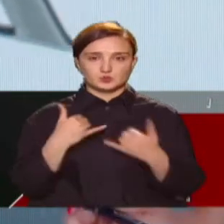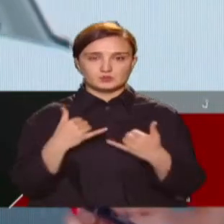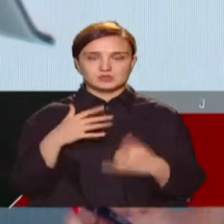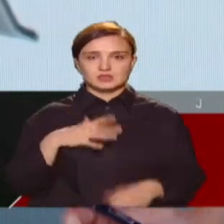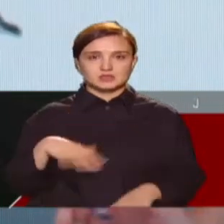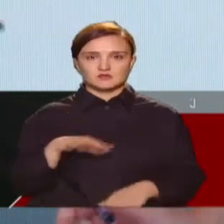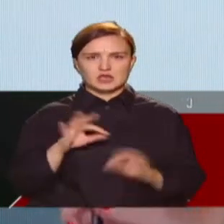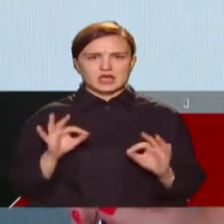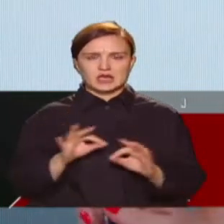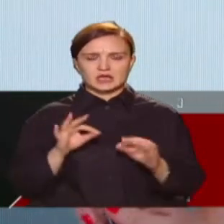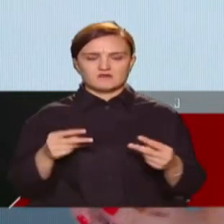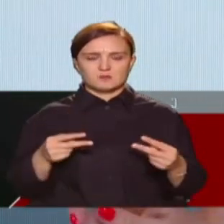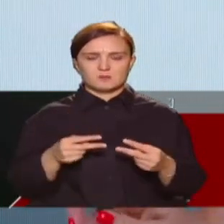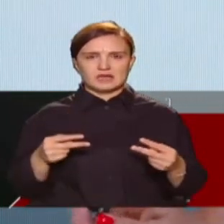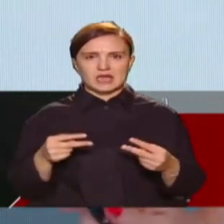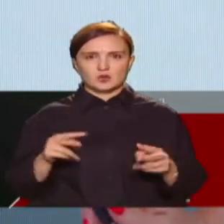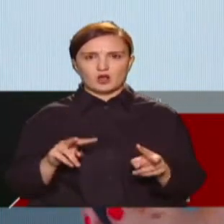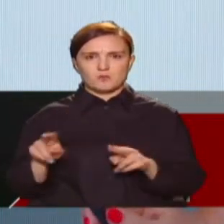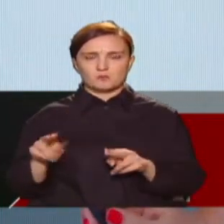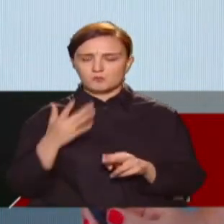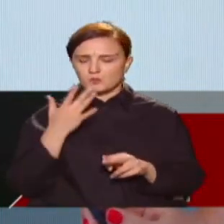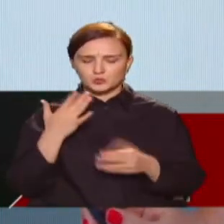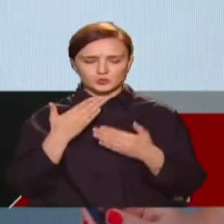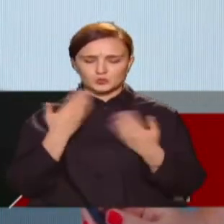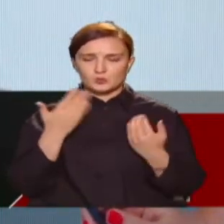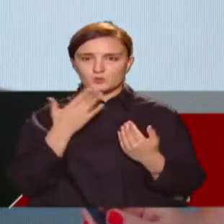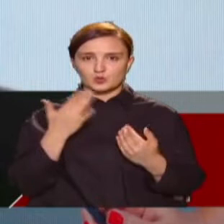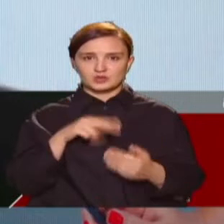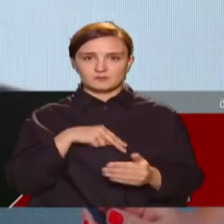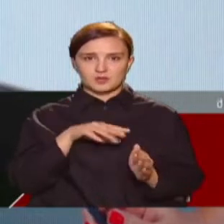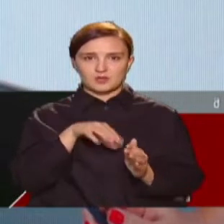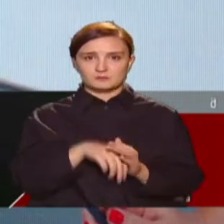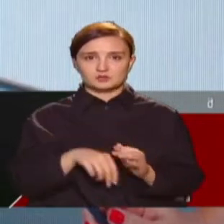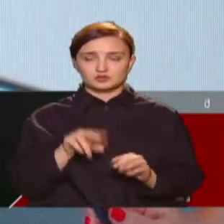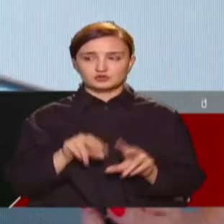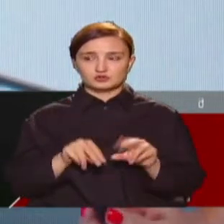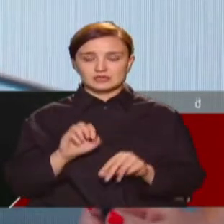საქართველოში არანაირი პარალელური პოლიტიკა არ არსებობს, პოლიტიკა პარლამენტში, რაზეც მიუთითებს